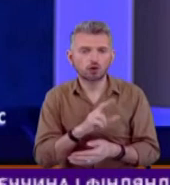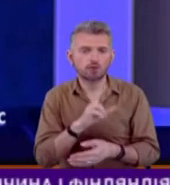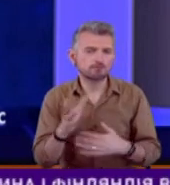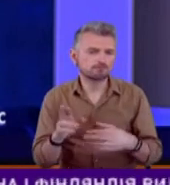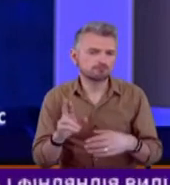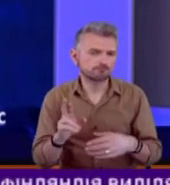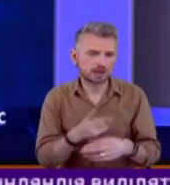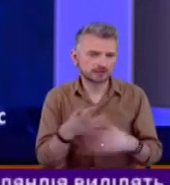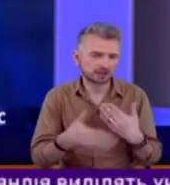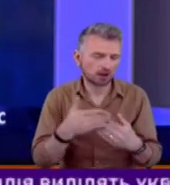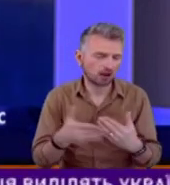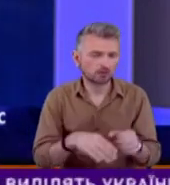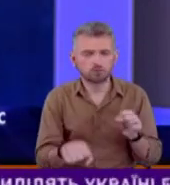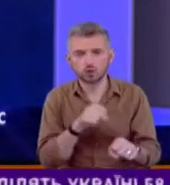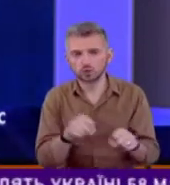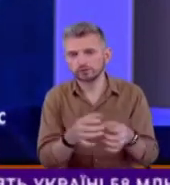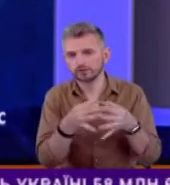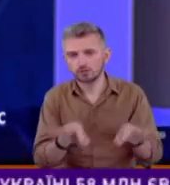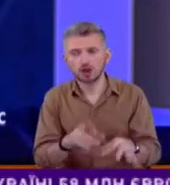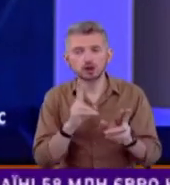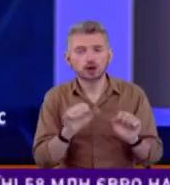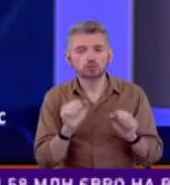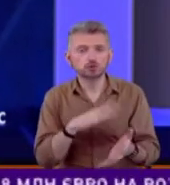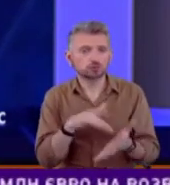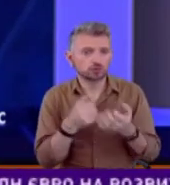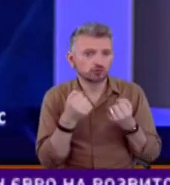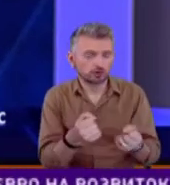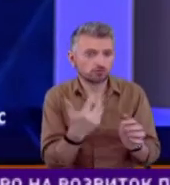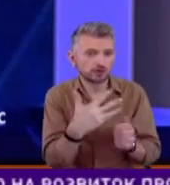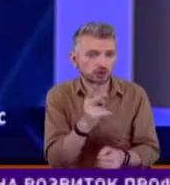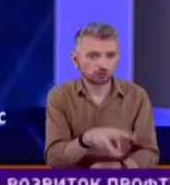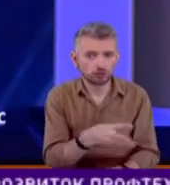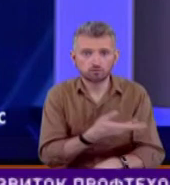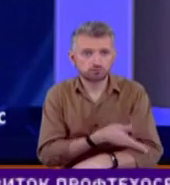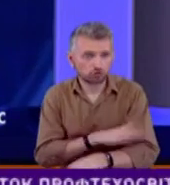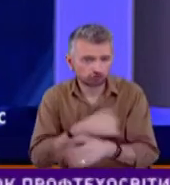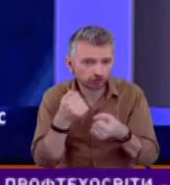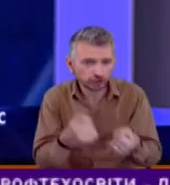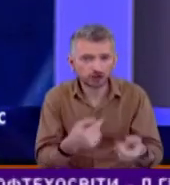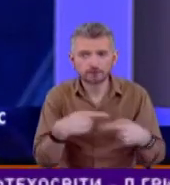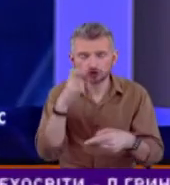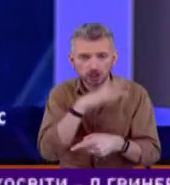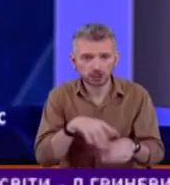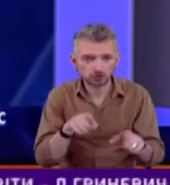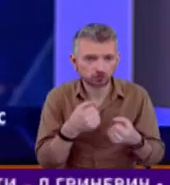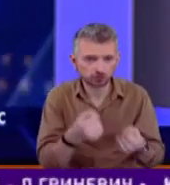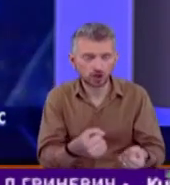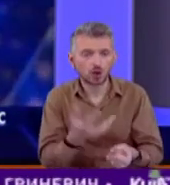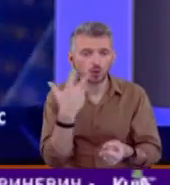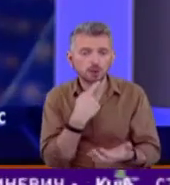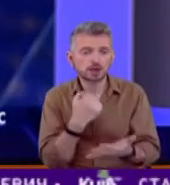безкарність, що можна порушити. Як можна в місті їхати 50 кілометрів? Ну, їздять. В Польщі їздять, в інших країнах. І коли приймали цю